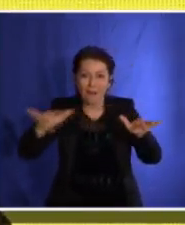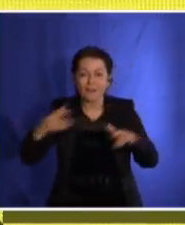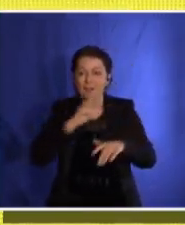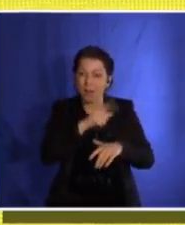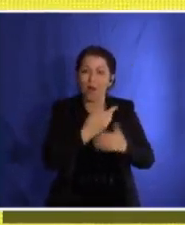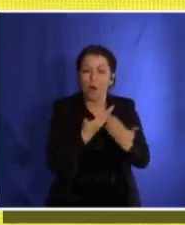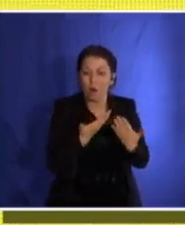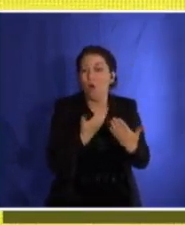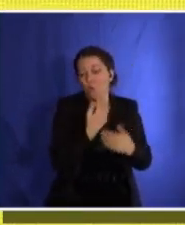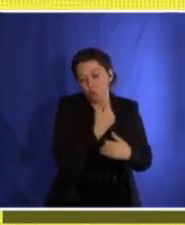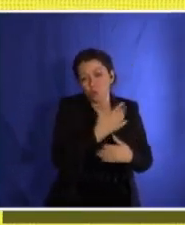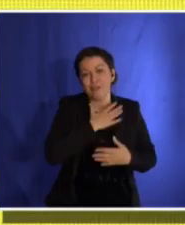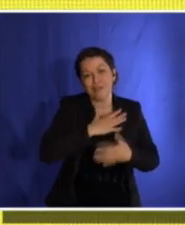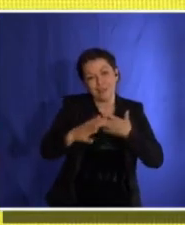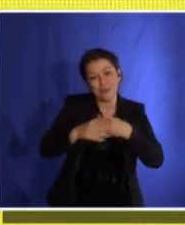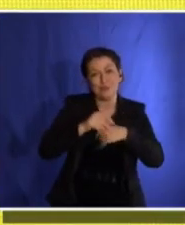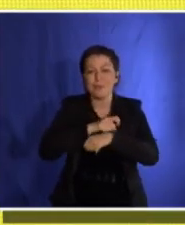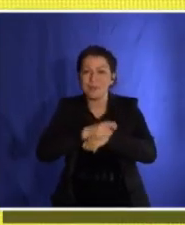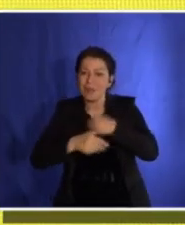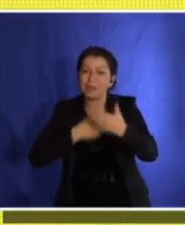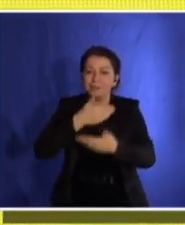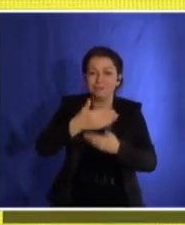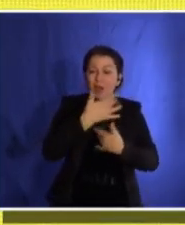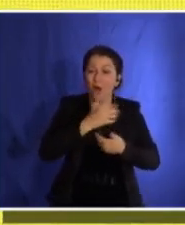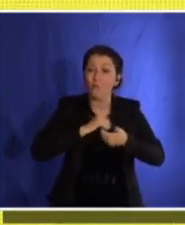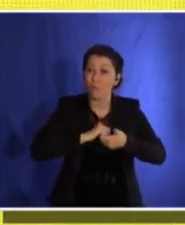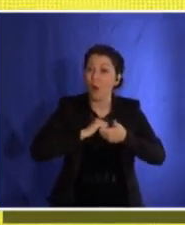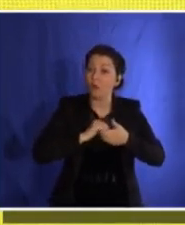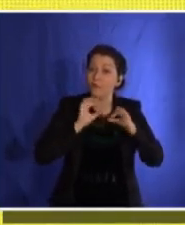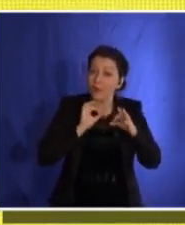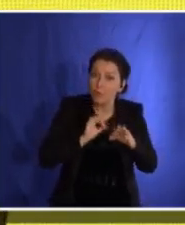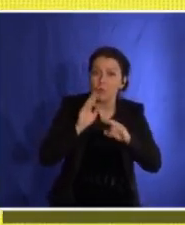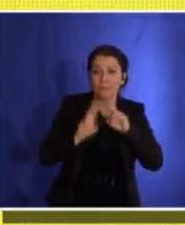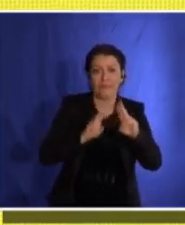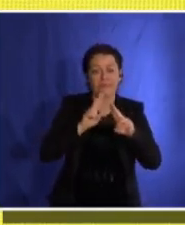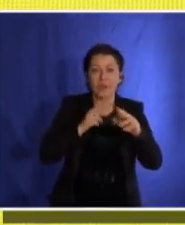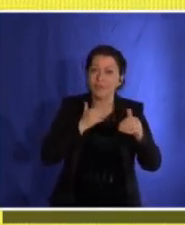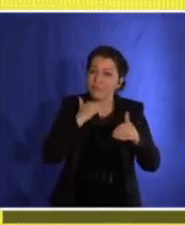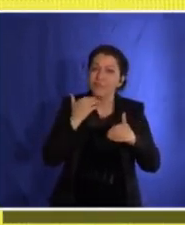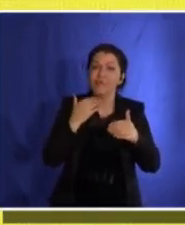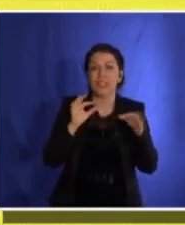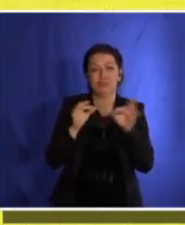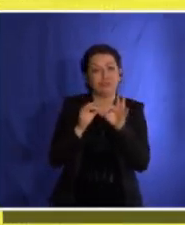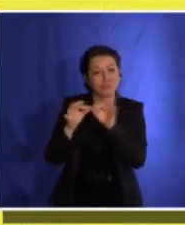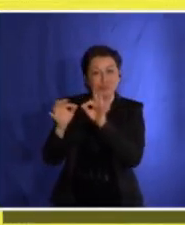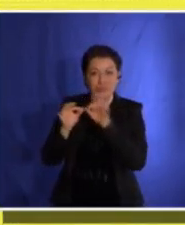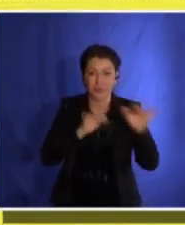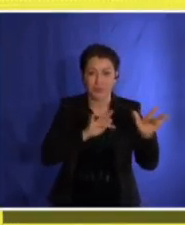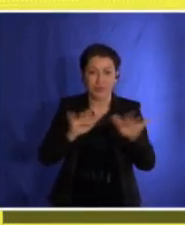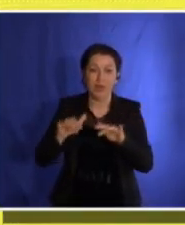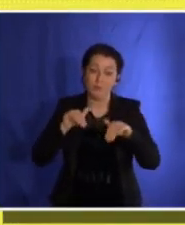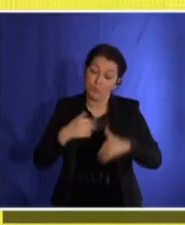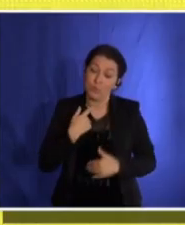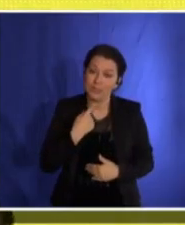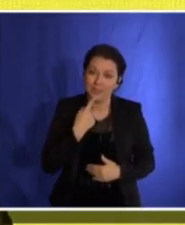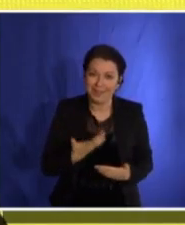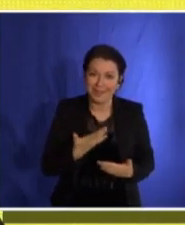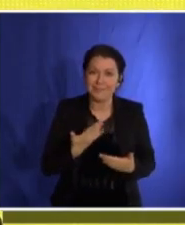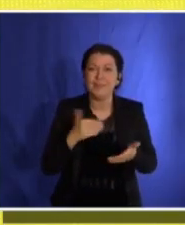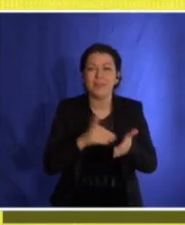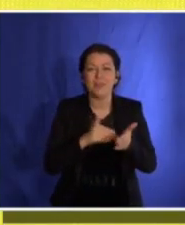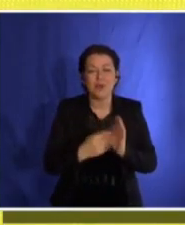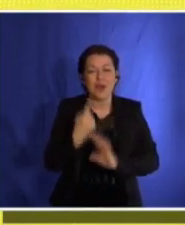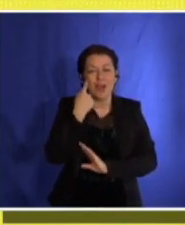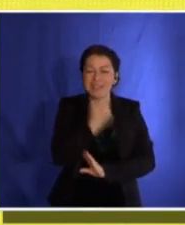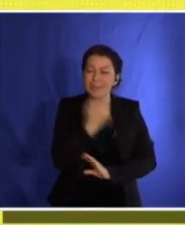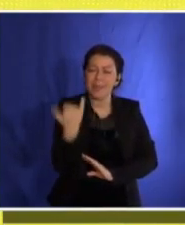Zeit verbringt und die Freundschaften pflegt sie auch, muss ich ehrlich sagen. Und was man ihr anmerkt, und das hat sie immer